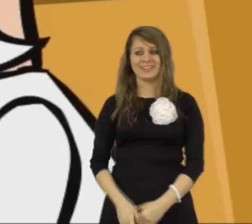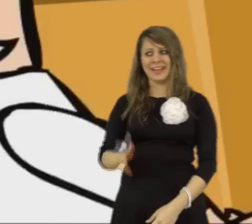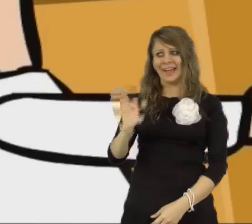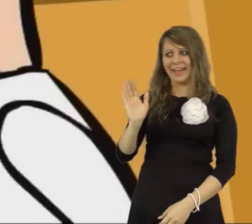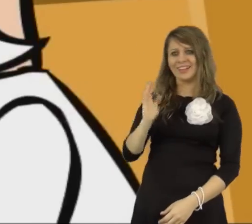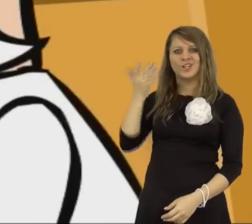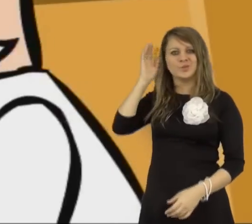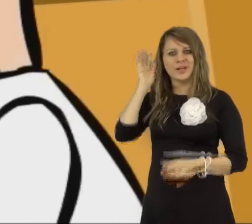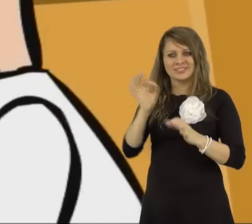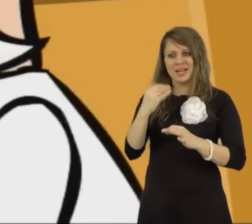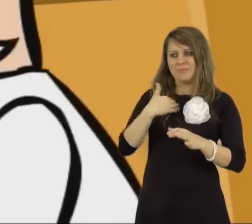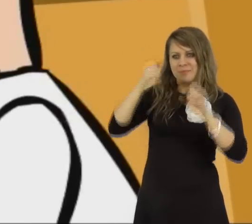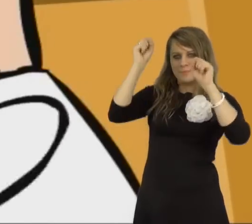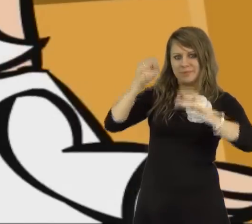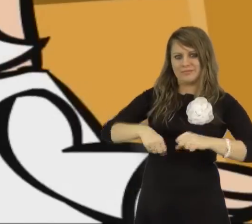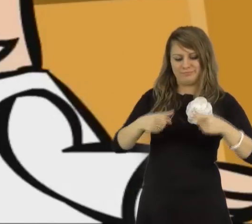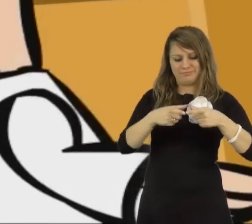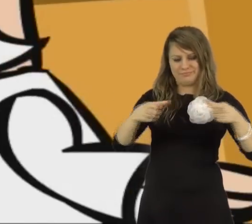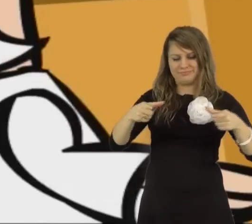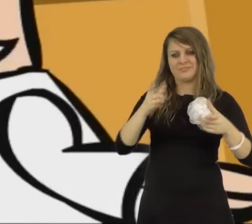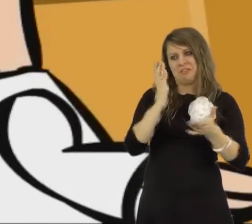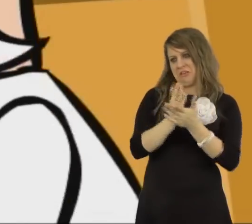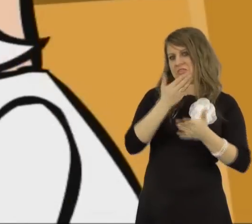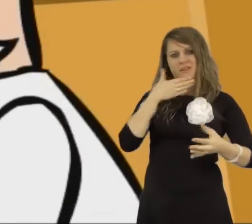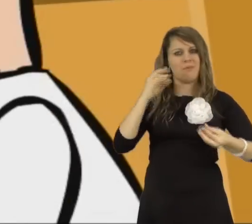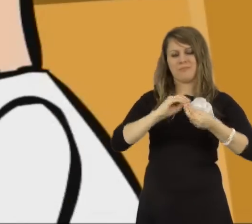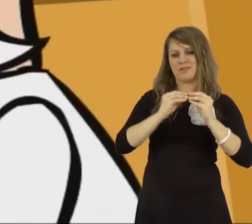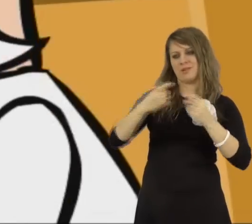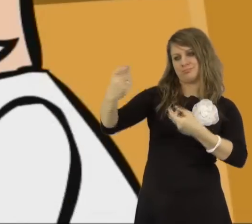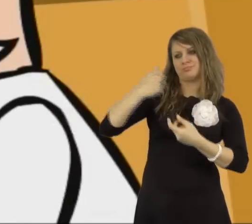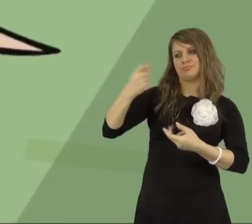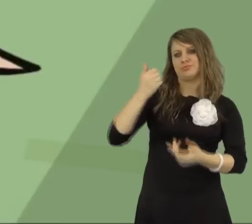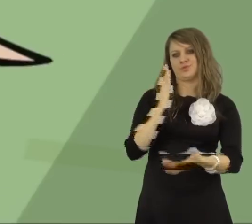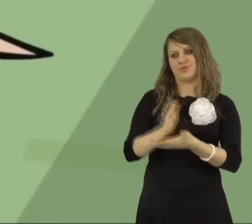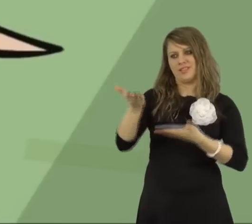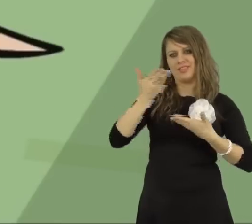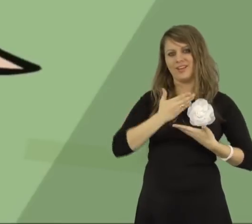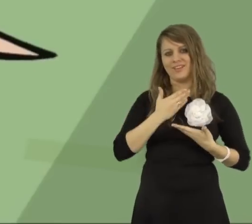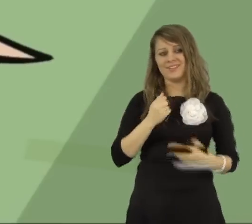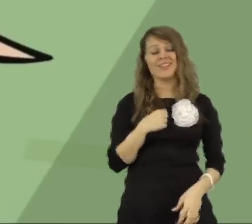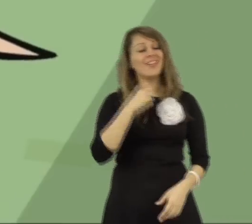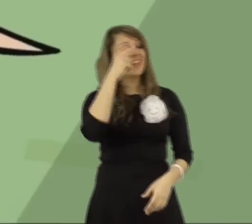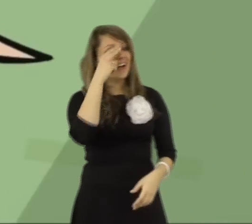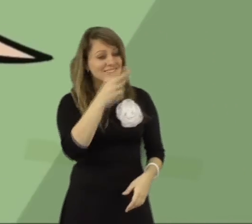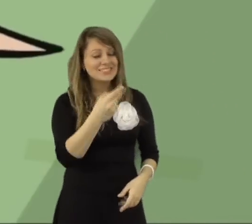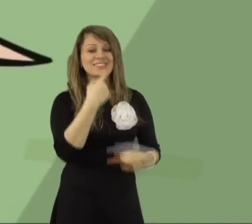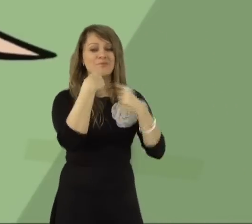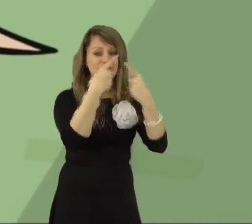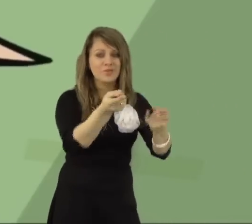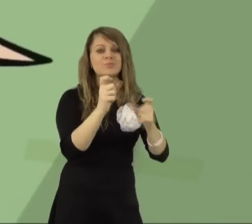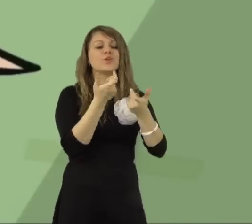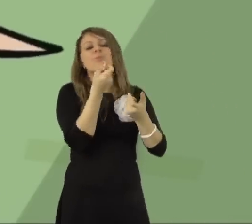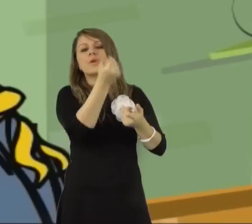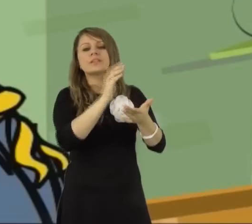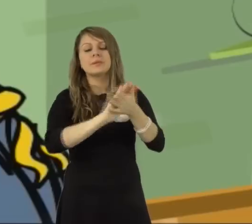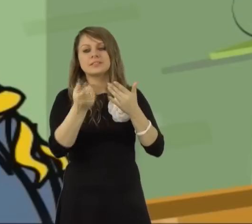Eugeniuszu, słuchaj, byłem dzisiaj w banku z tym czekiem i bez żadnego problemu wypłacili mi pieniądze. Mówiłem, płatności